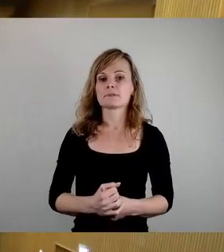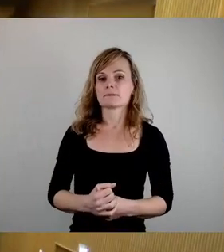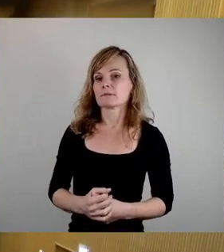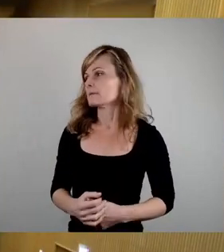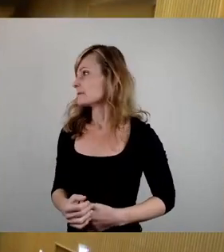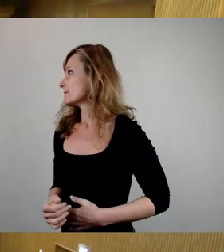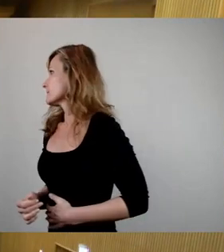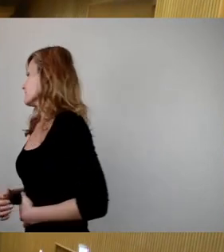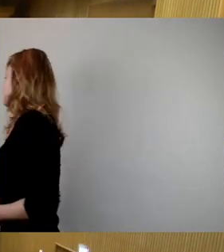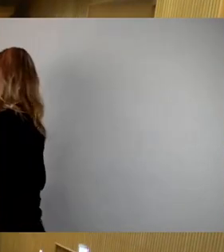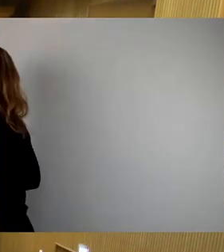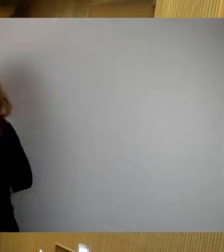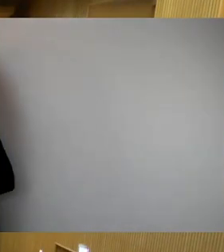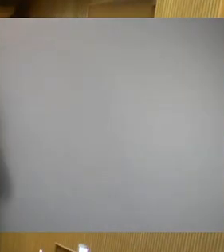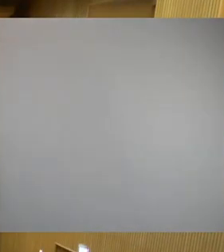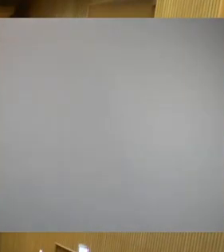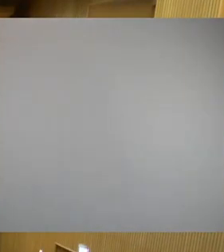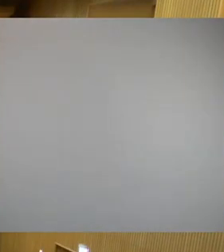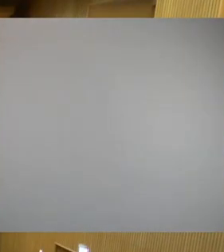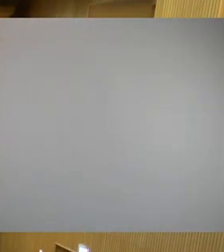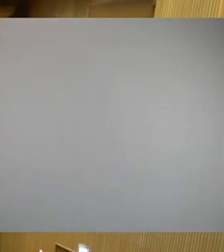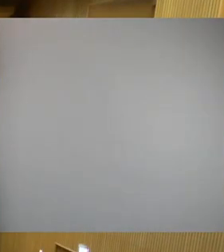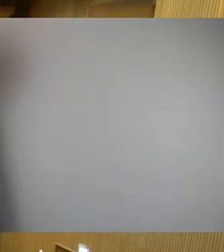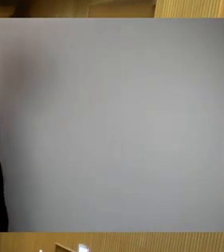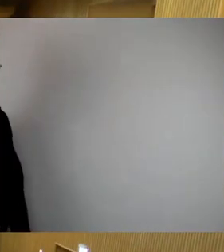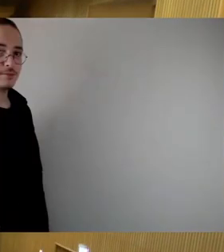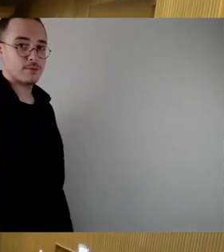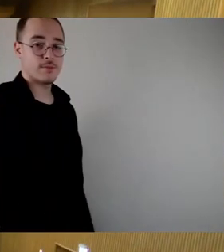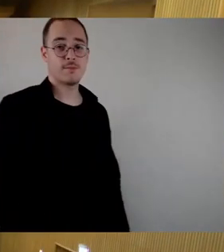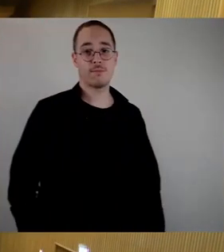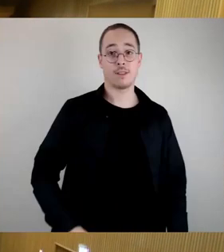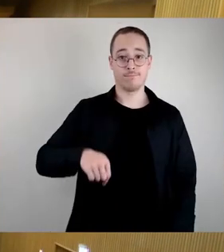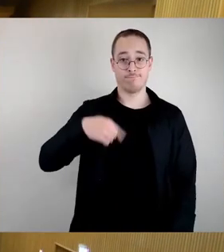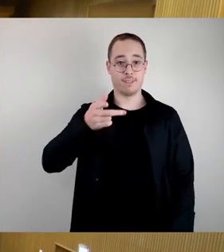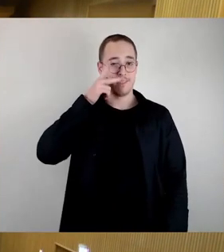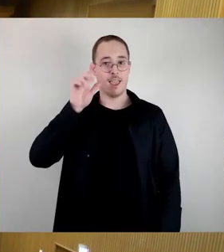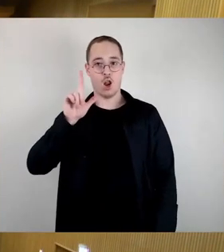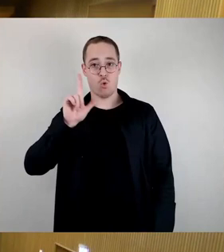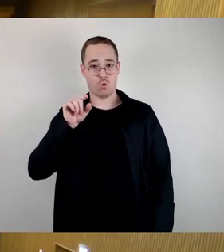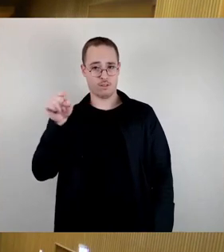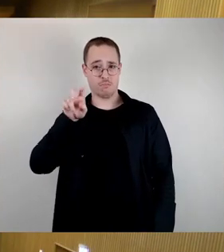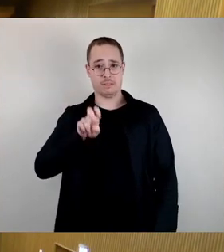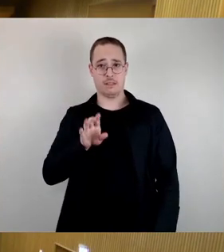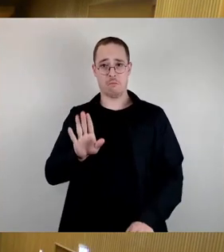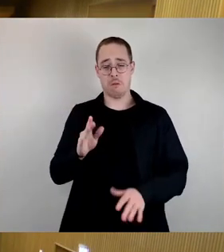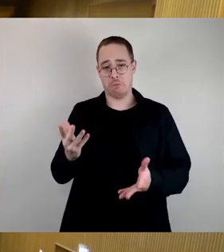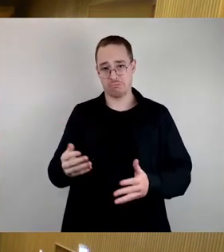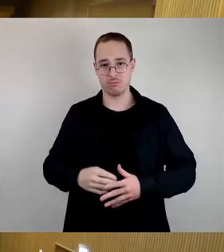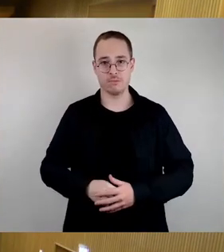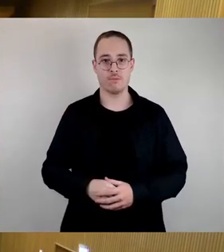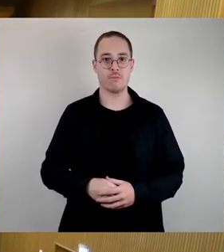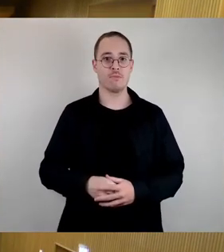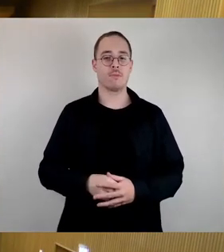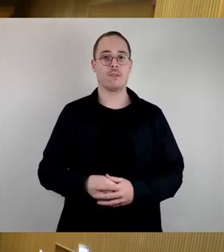Dann nächster Redner, Herr Löser, gleich vom Platz, bitteschön. Ja, vielen Dank. Also wir sind ja hier kurz davor, eine weitere